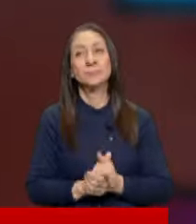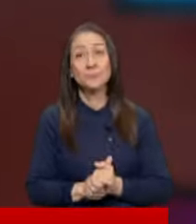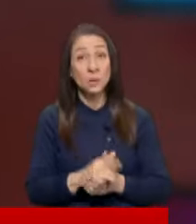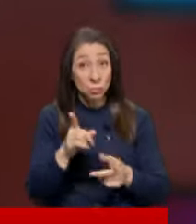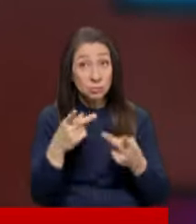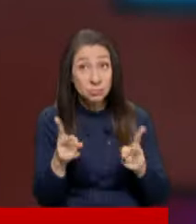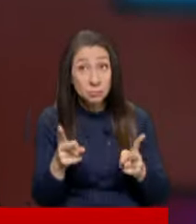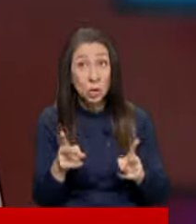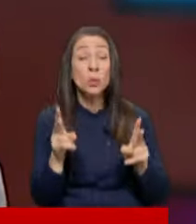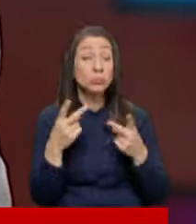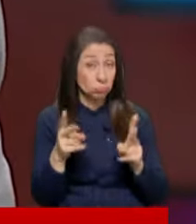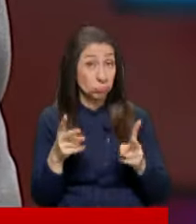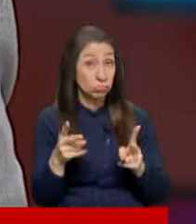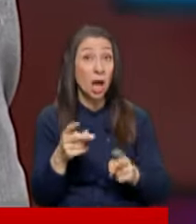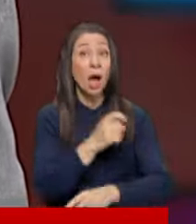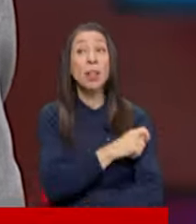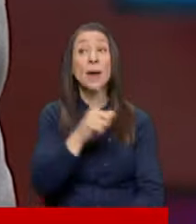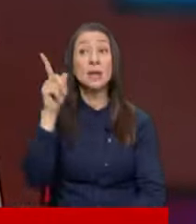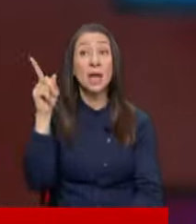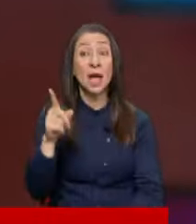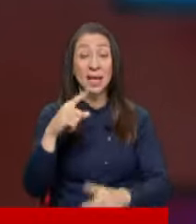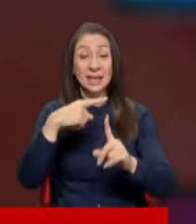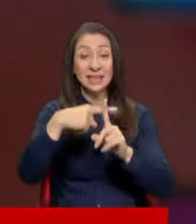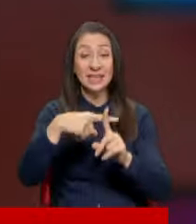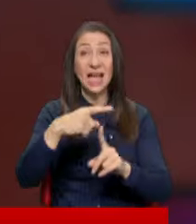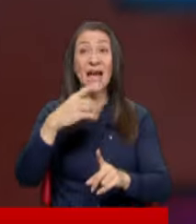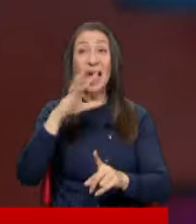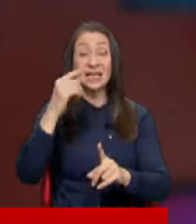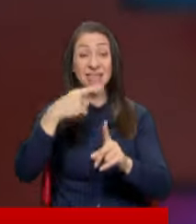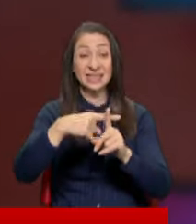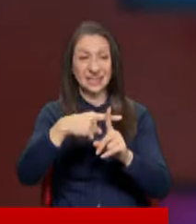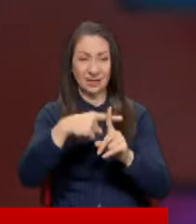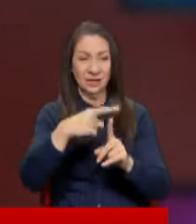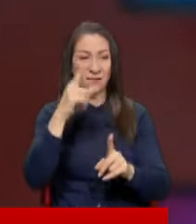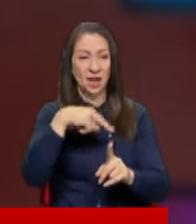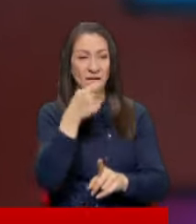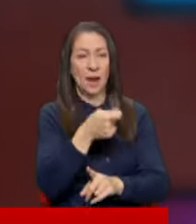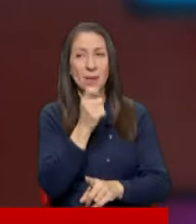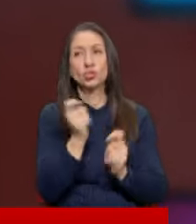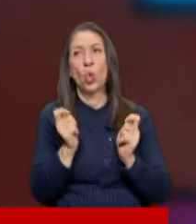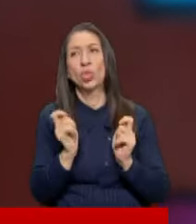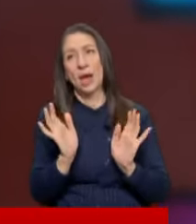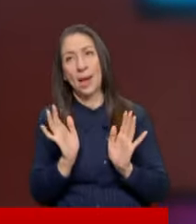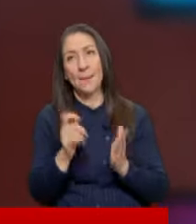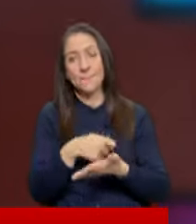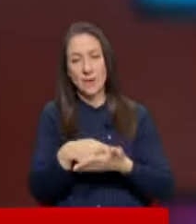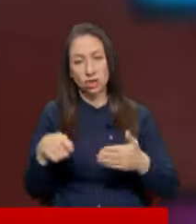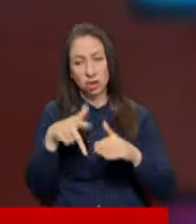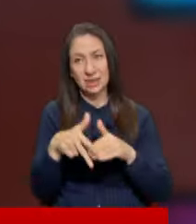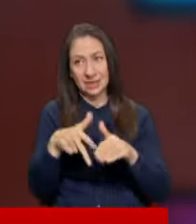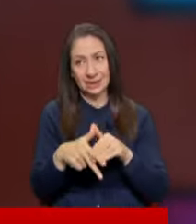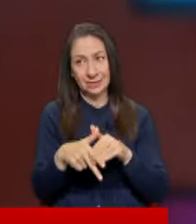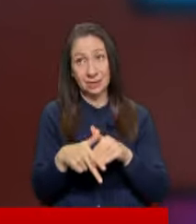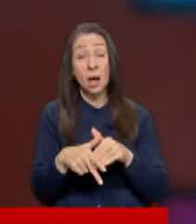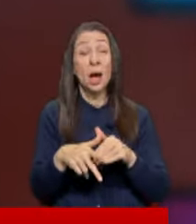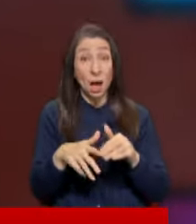Bu mümkün mü mümkün Almanya'da kiliseye her Hristiyan vergi vermek durumundadır maaşından kesilir İlker